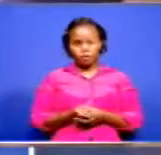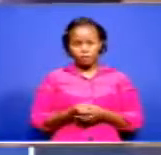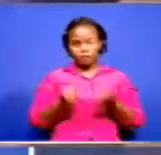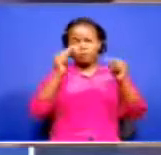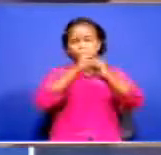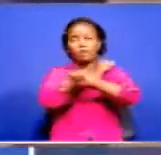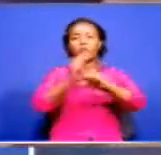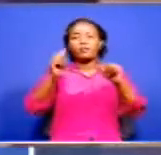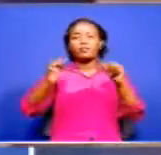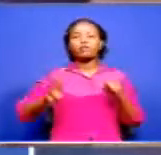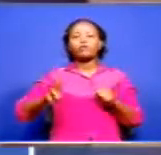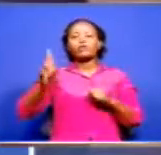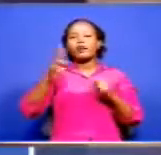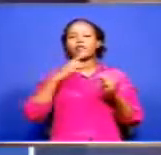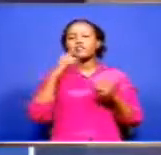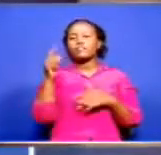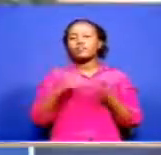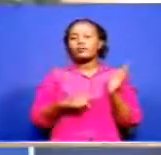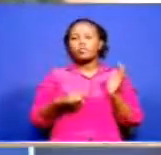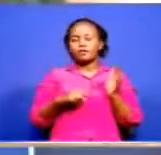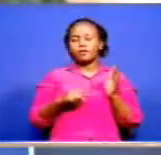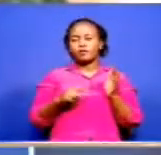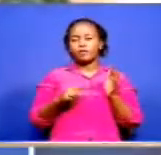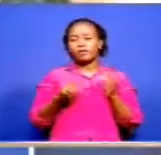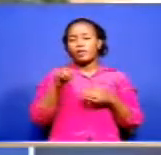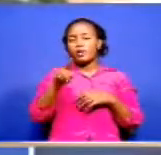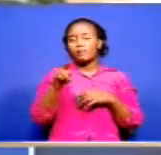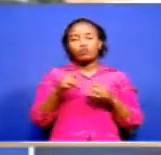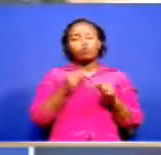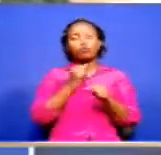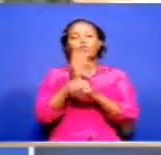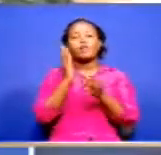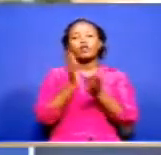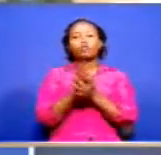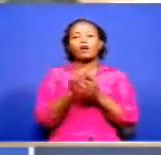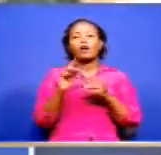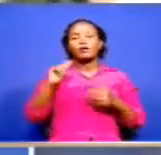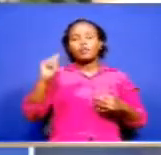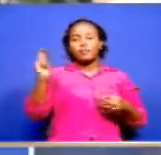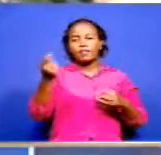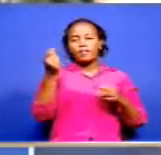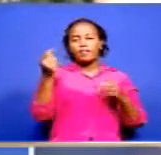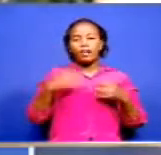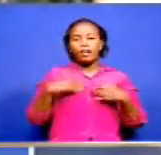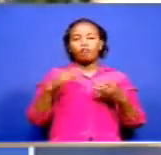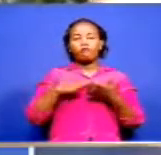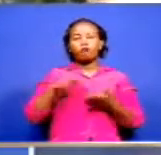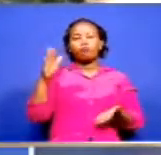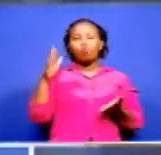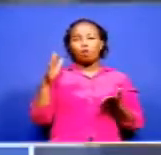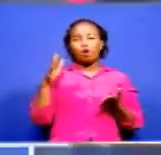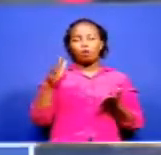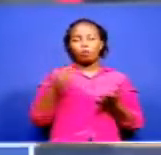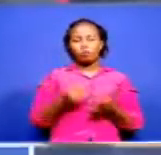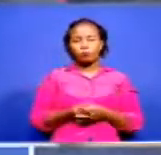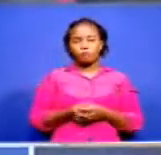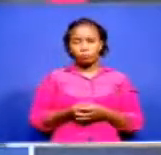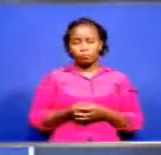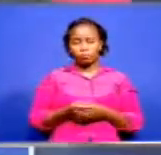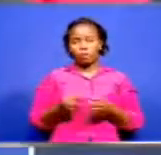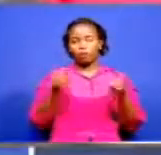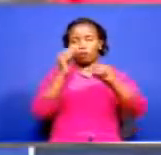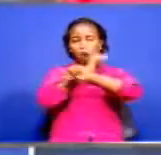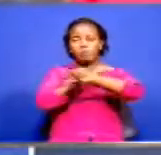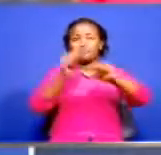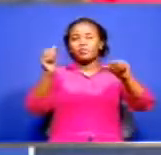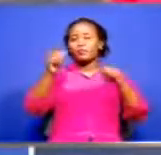alisema uagizaji gesi kutoka nchini Tanzania utaiwezesha Kenya kukabiliana na hitaji linaloongezeka la bidhaa hiyo. Rais Samia